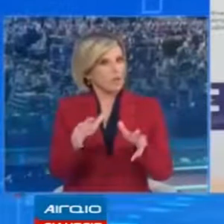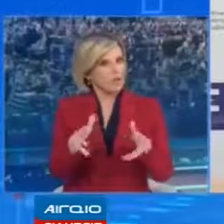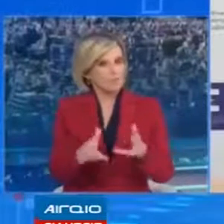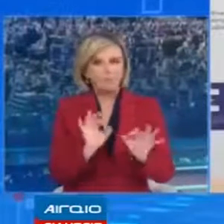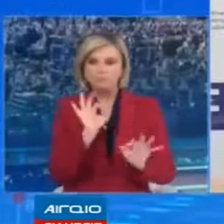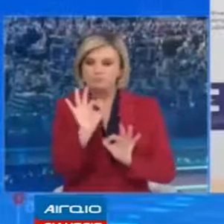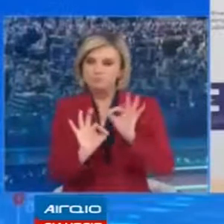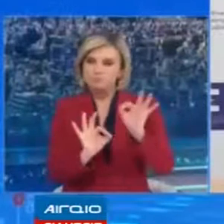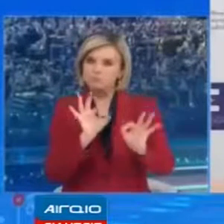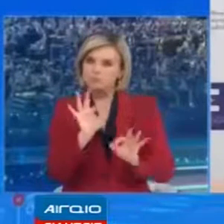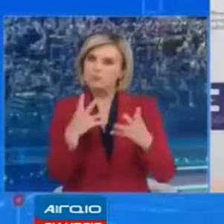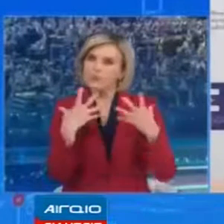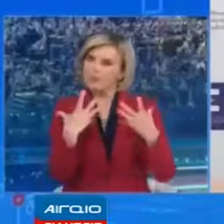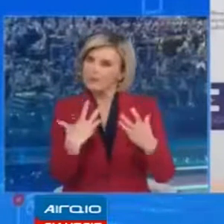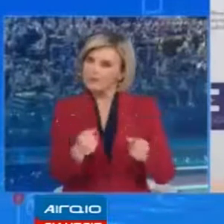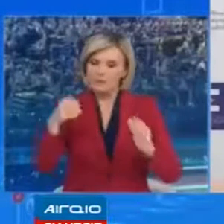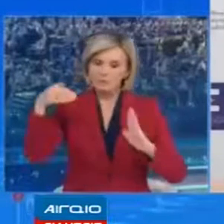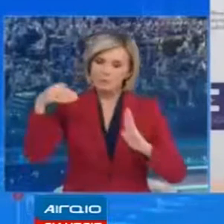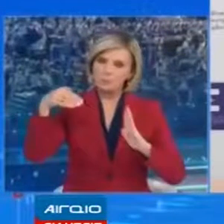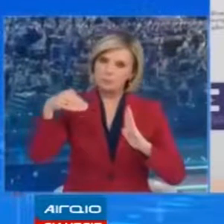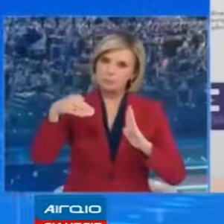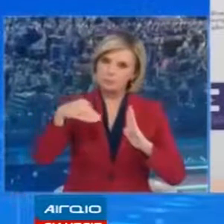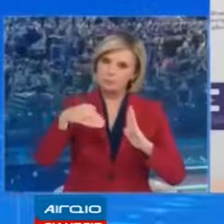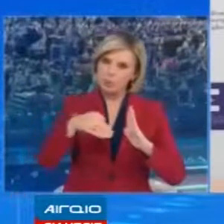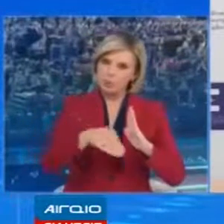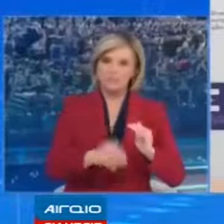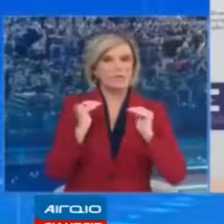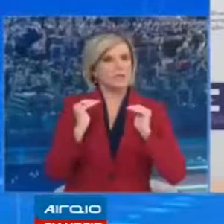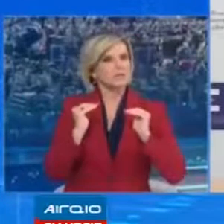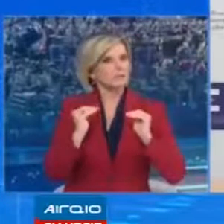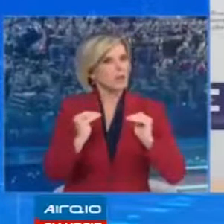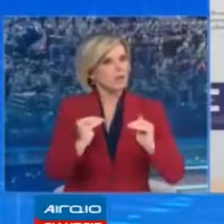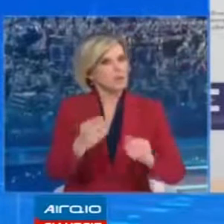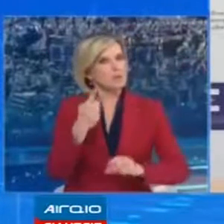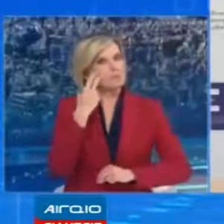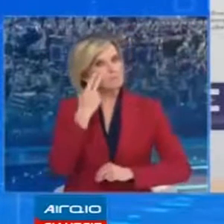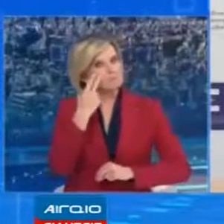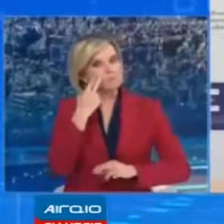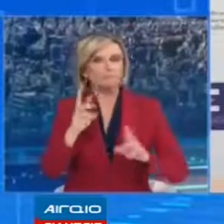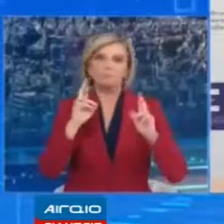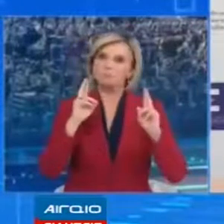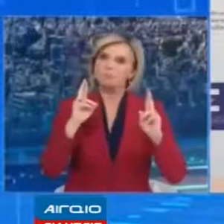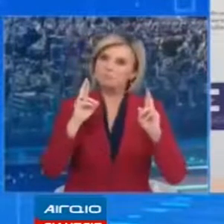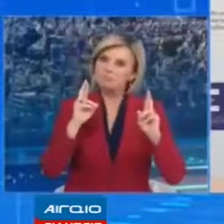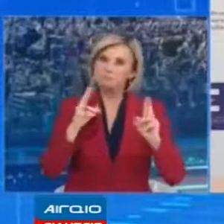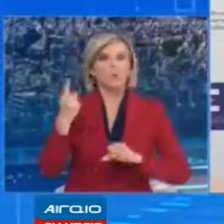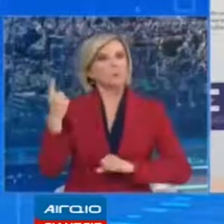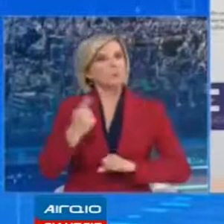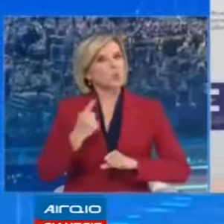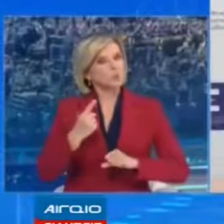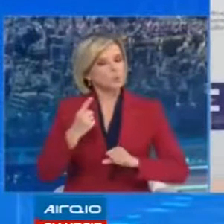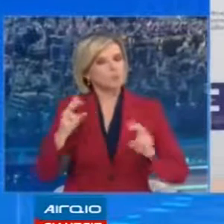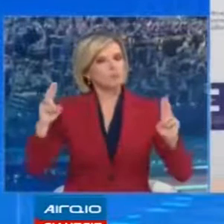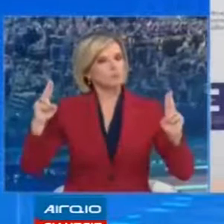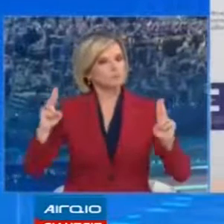χώρας εμφανίζει σταθερά πτωτική πορεία κατά τη διάρκεια του τελευταίου μήνα, με αισιόδοξα μηνύματα από τους δείκτες που παρακολουθούμε.